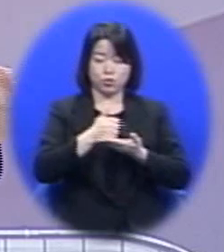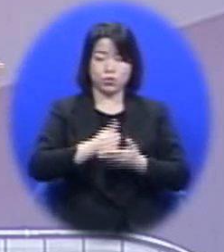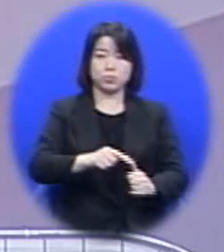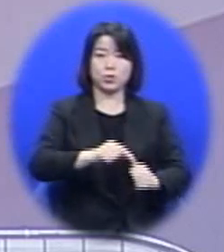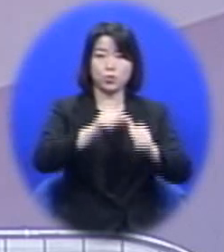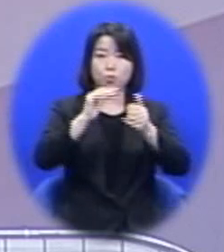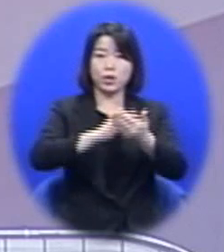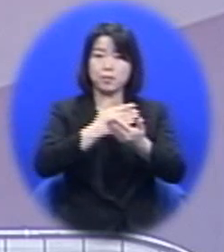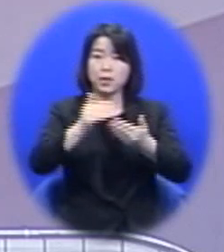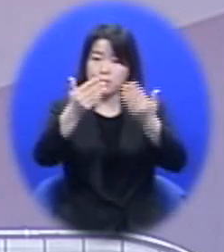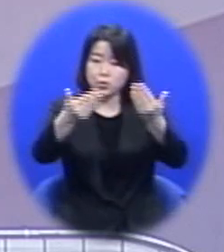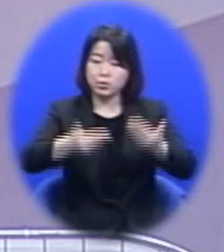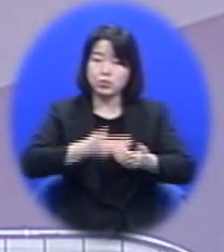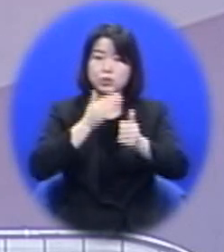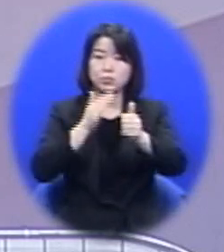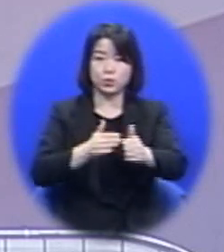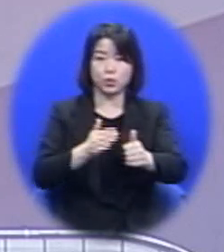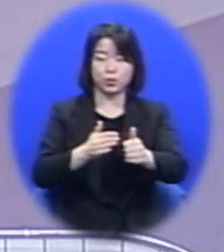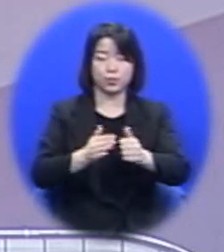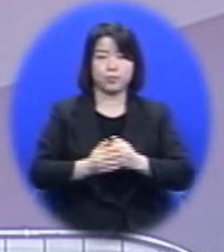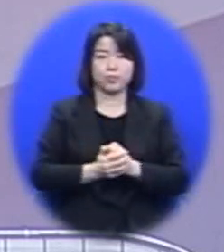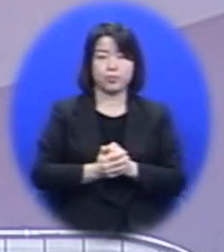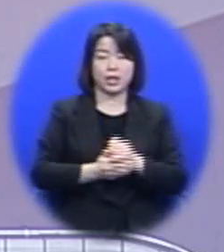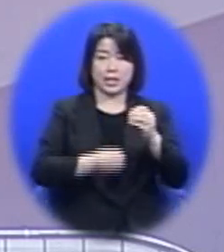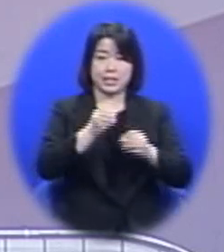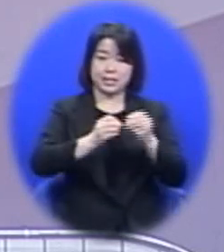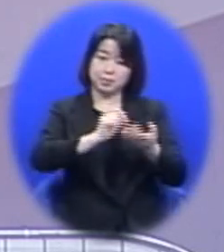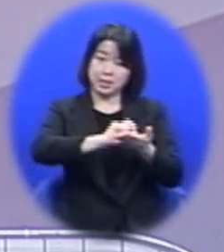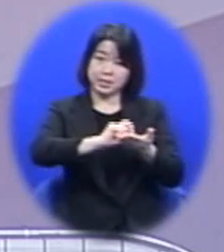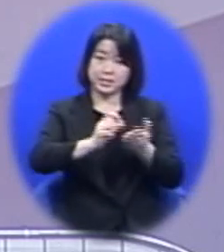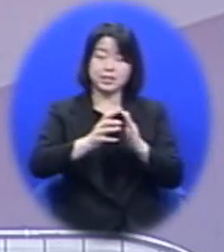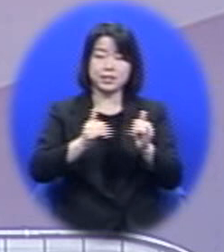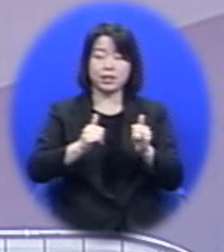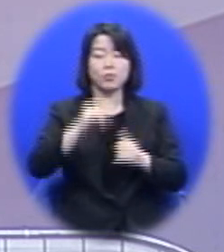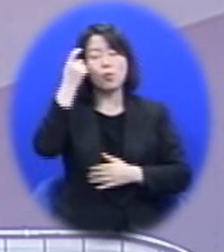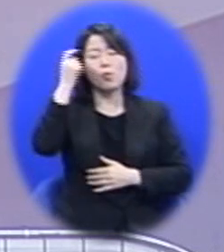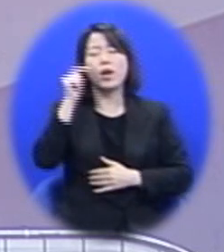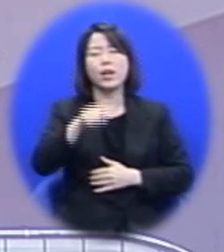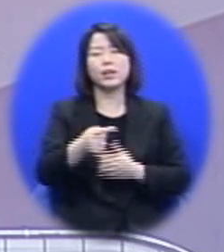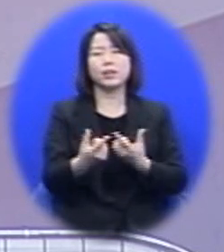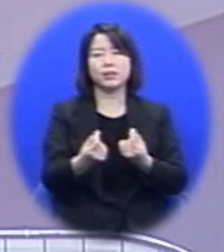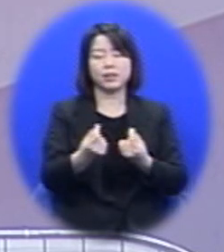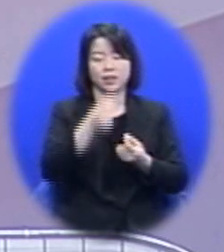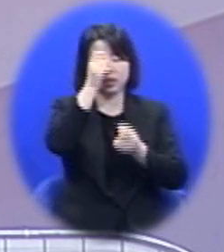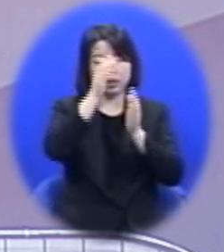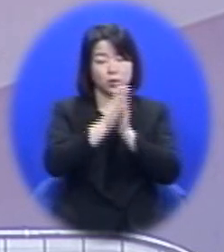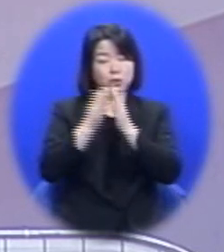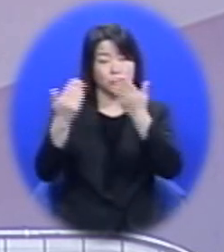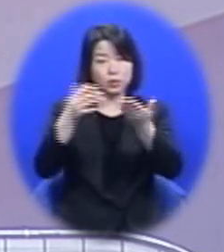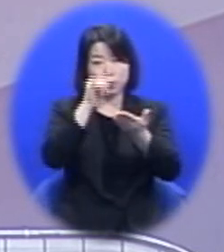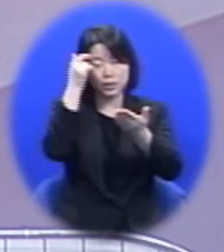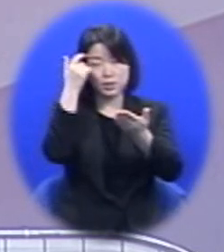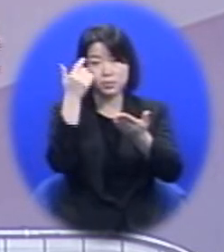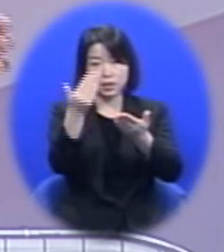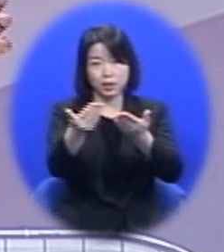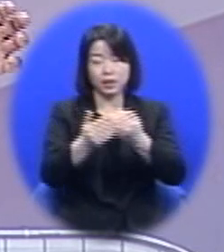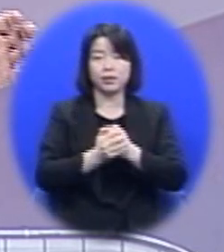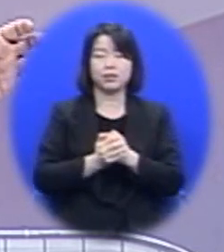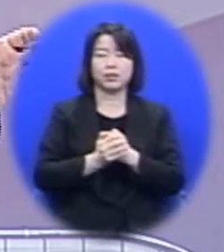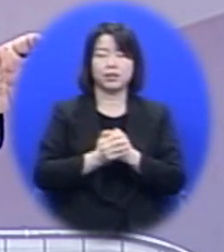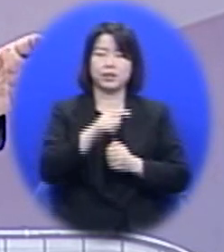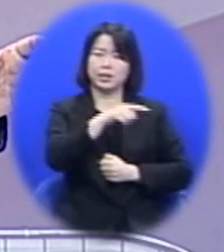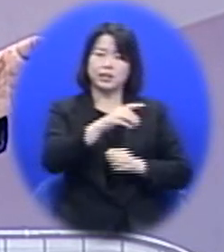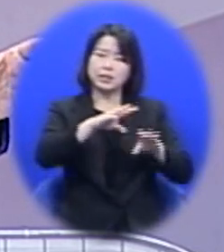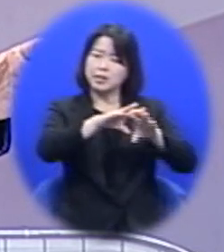구원을 베풀어 주십시오. 시편 기자가 왜 이렇게 기도하겠습니까? 그들은 바벨론